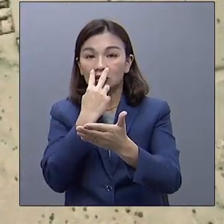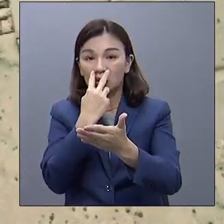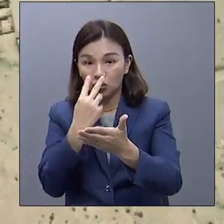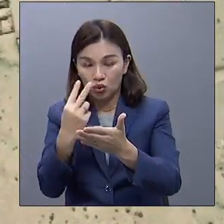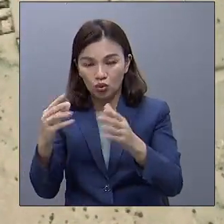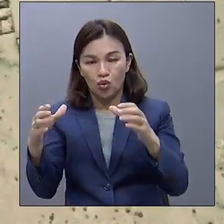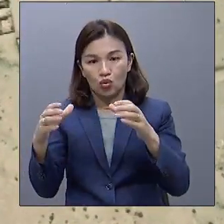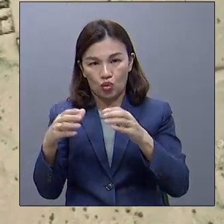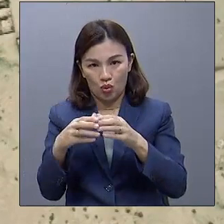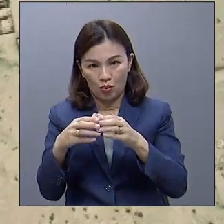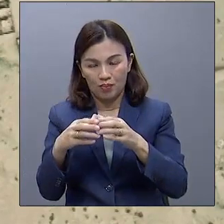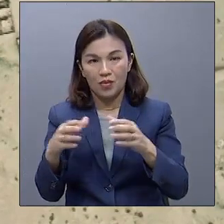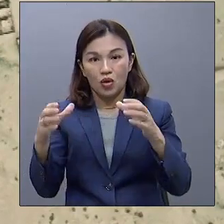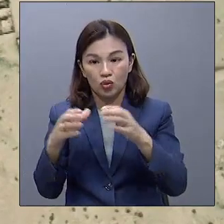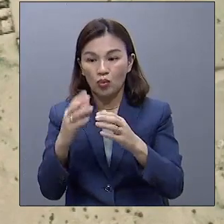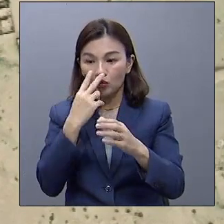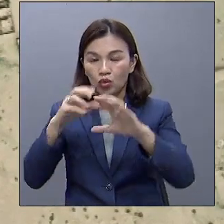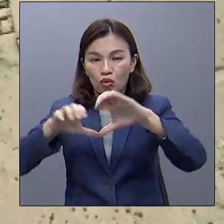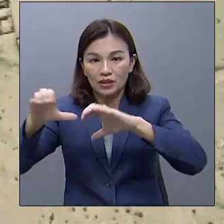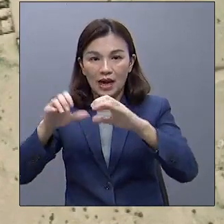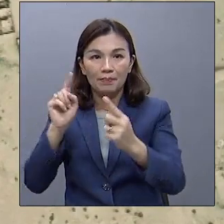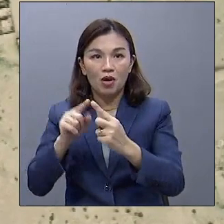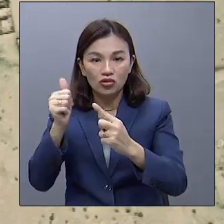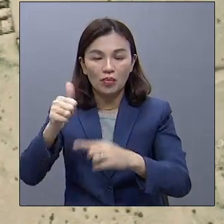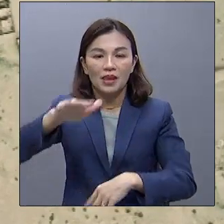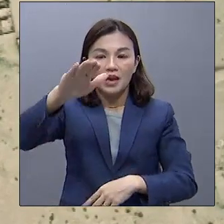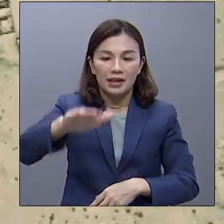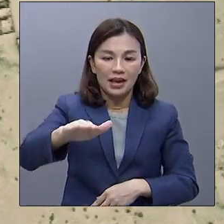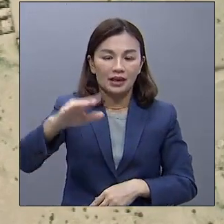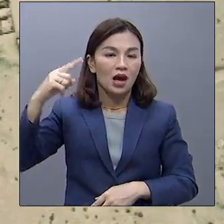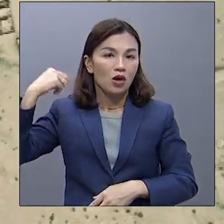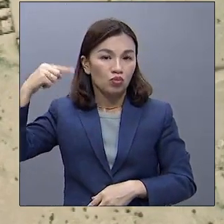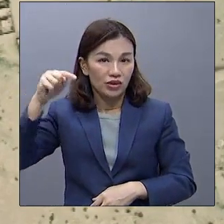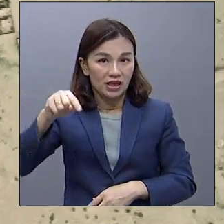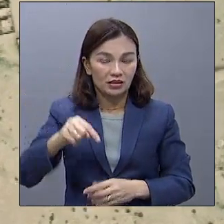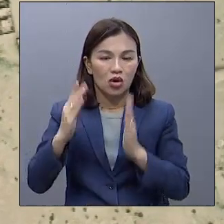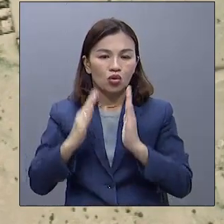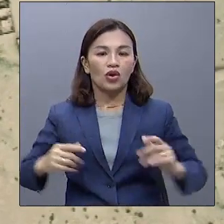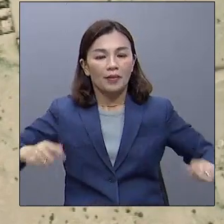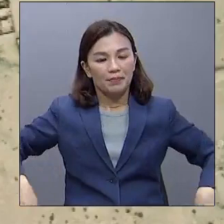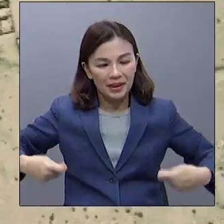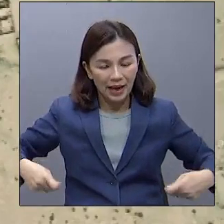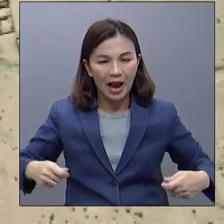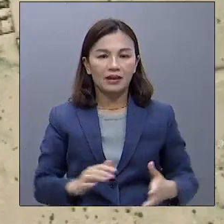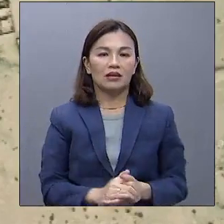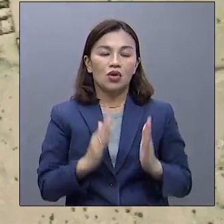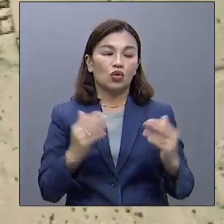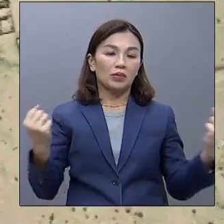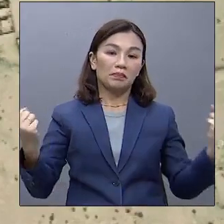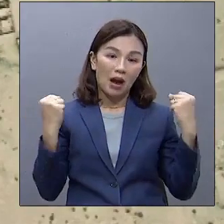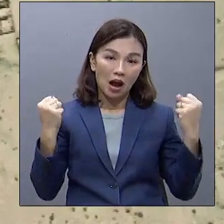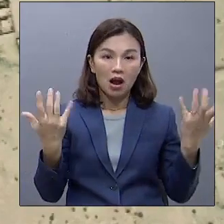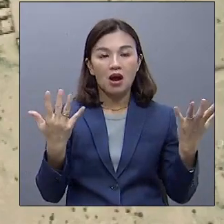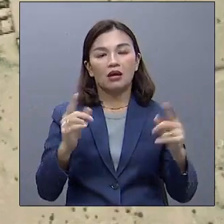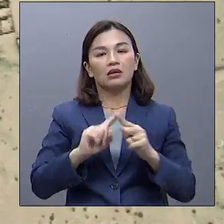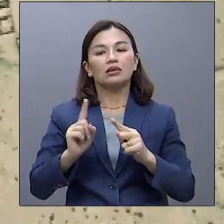นะฮะเค้าก็จะจัดตามความเหมาะสมนะครับมีเด็กผู้หญิงนะฮะคนที่ต้องการความช่วยเหลือถ้าคนที่แข็งแรงก็จะมี